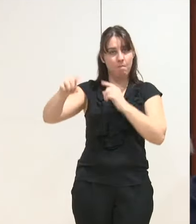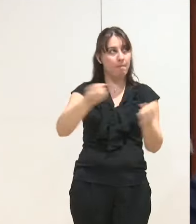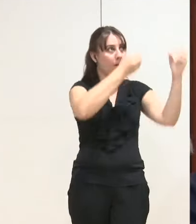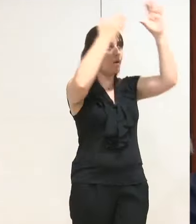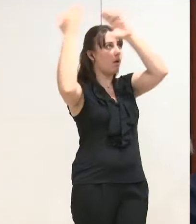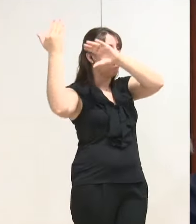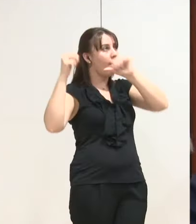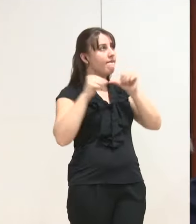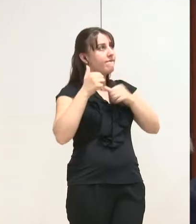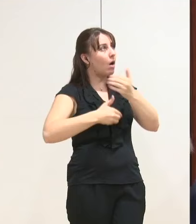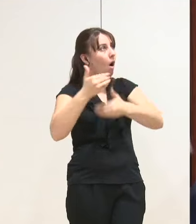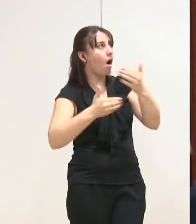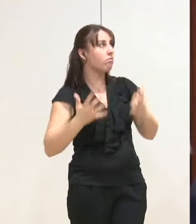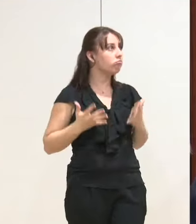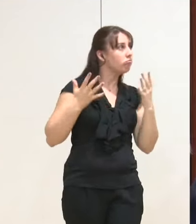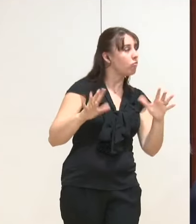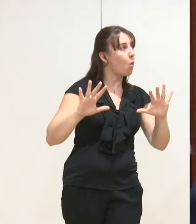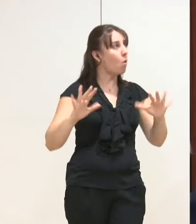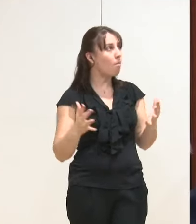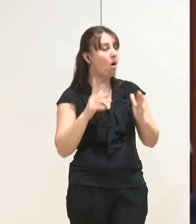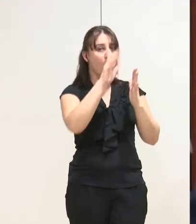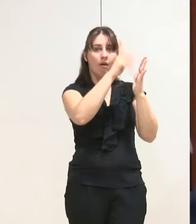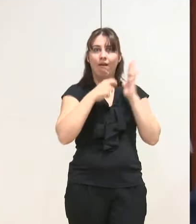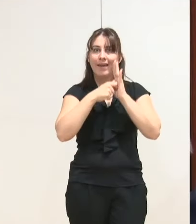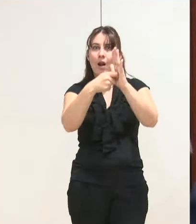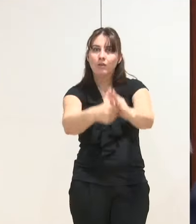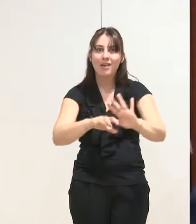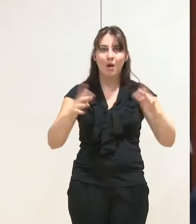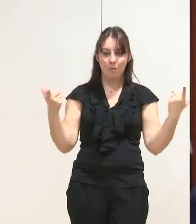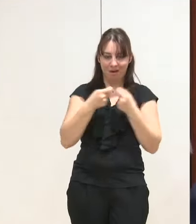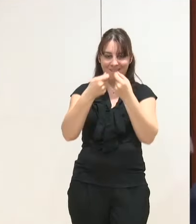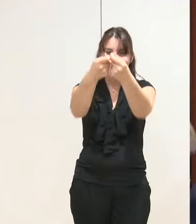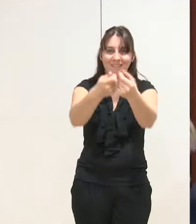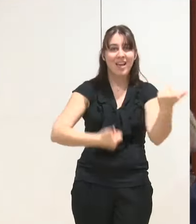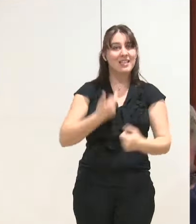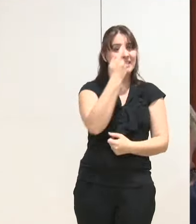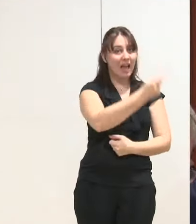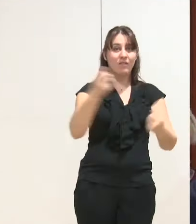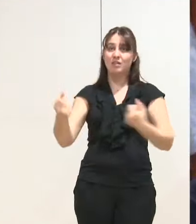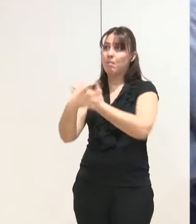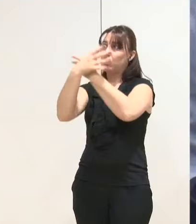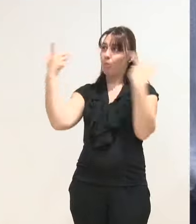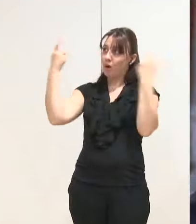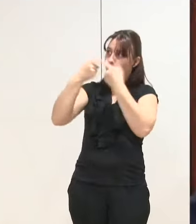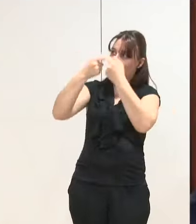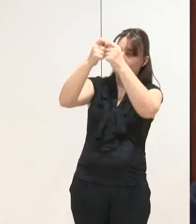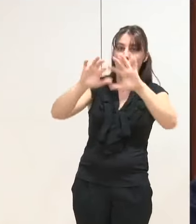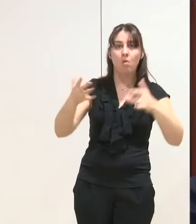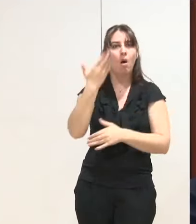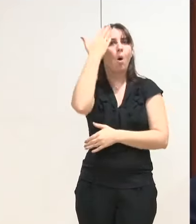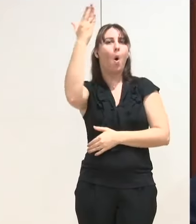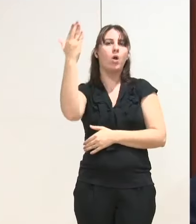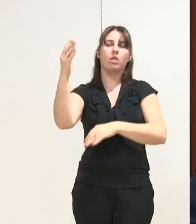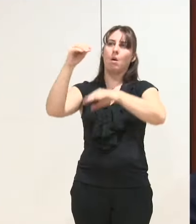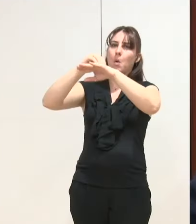vous allez engager et comment avec avec quel calendrier aujourd'hui travailler entre vos services de la Métro et et des autres institutions